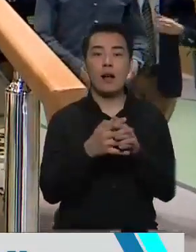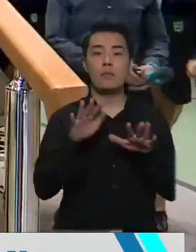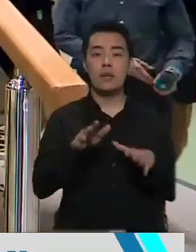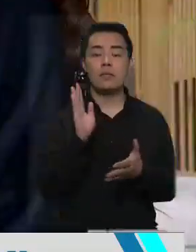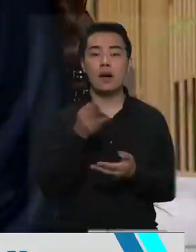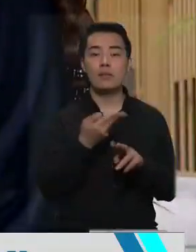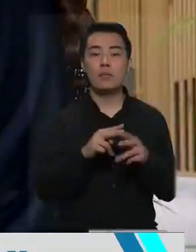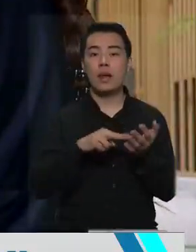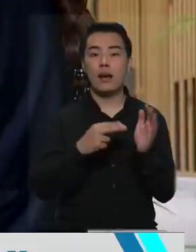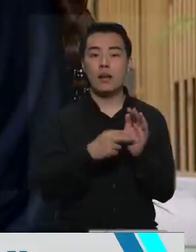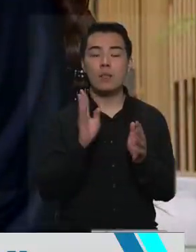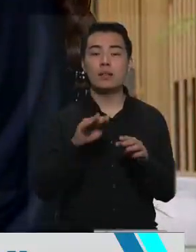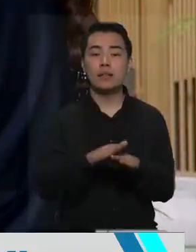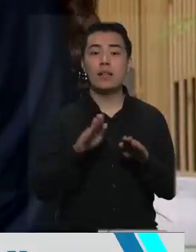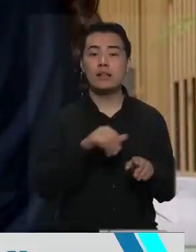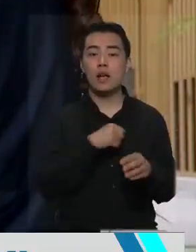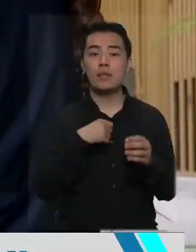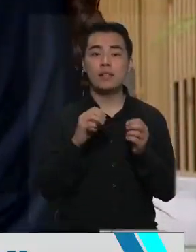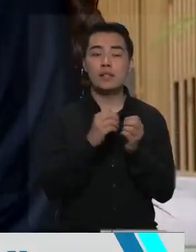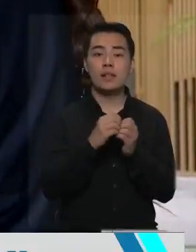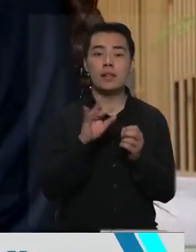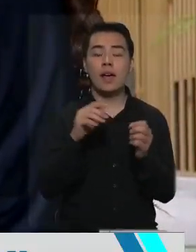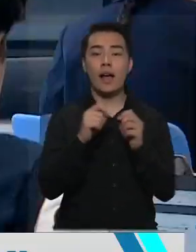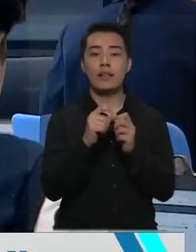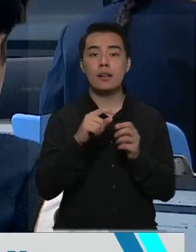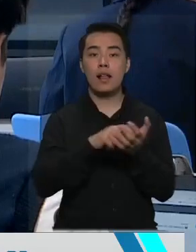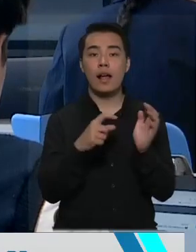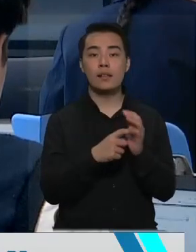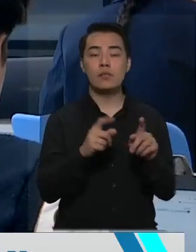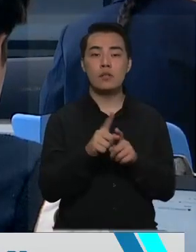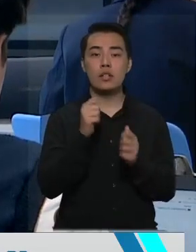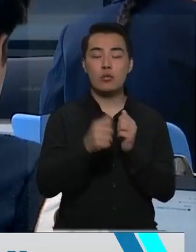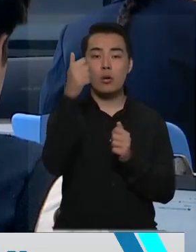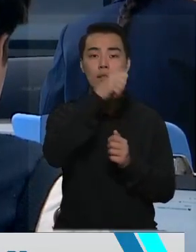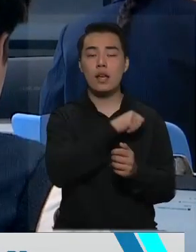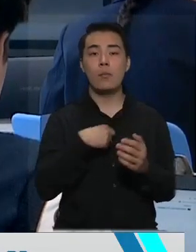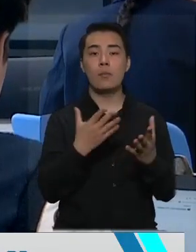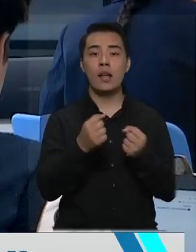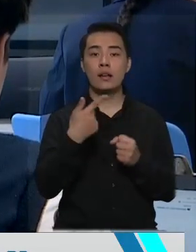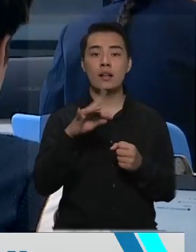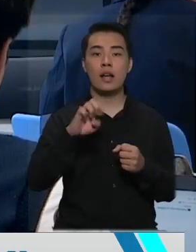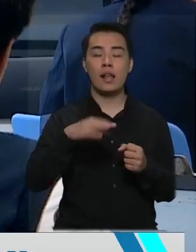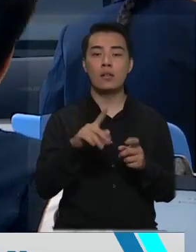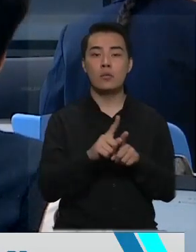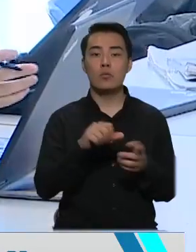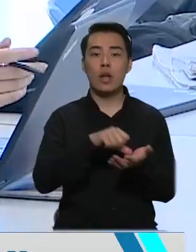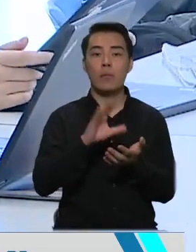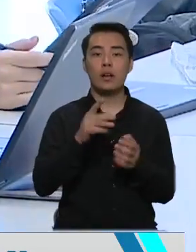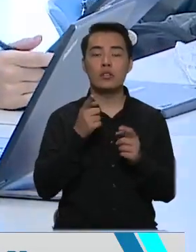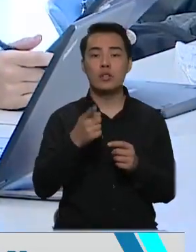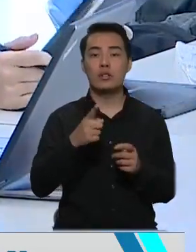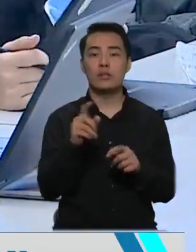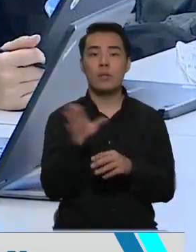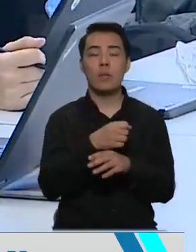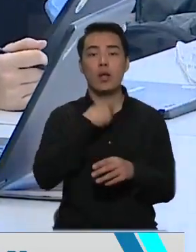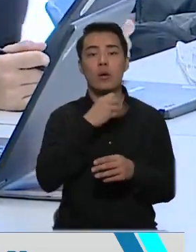обучения предусмотрена только для детей из 10 и 11 классов ежегодно в конкурсе на получение Гранта участвуют тысячи подростков со всей